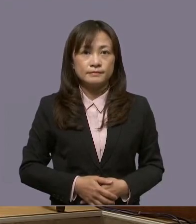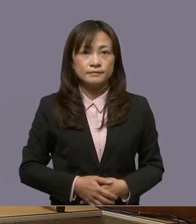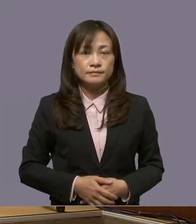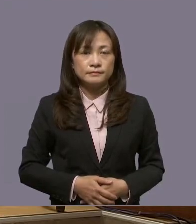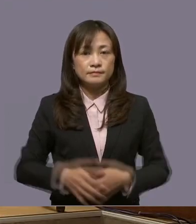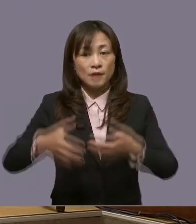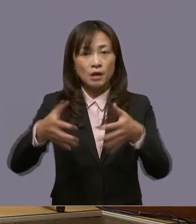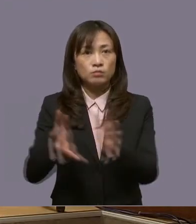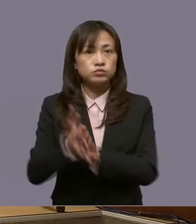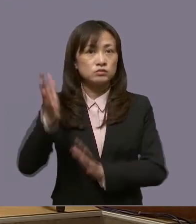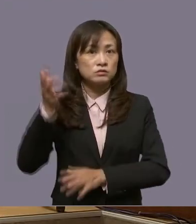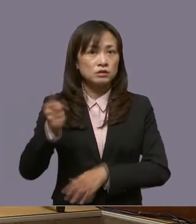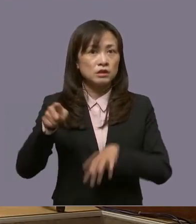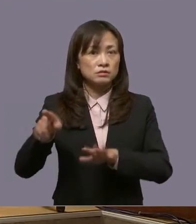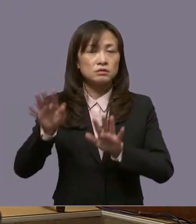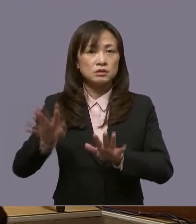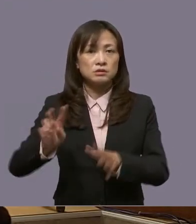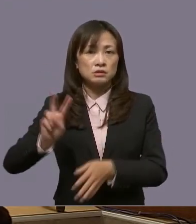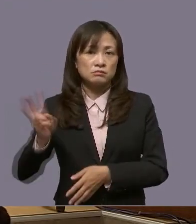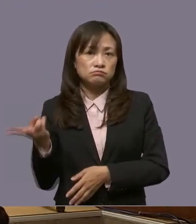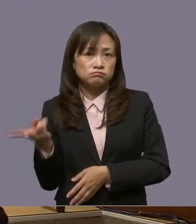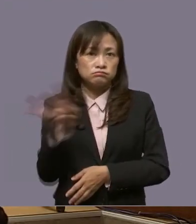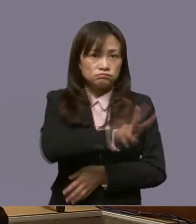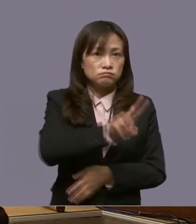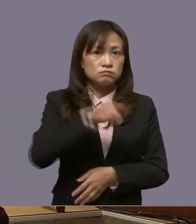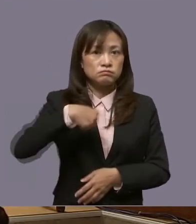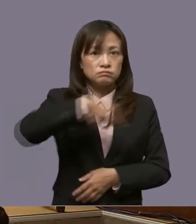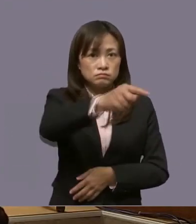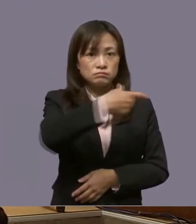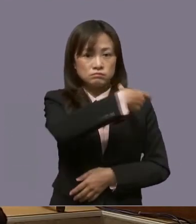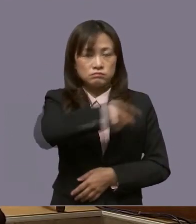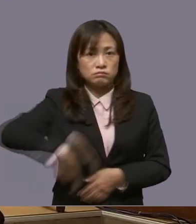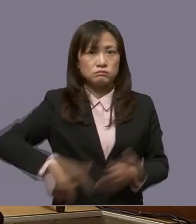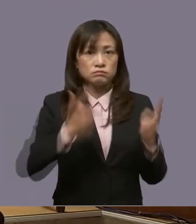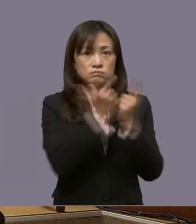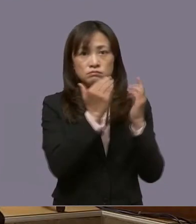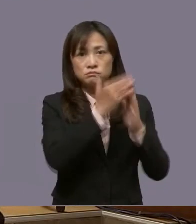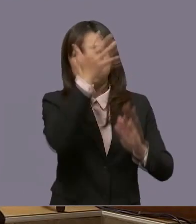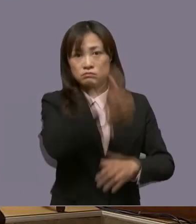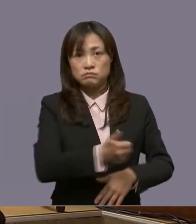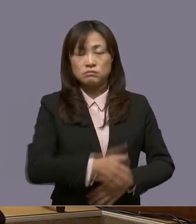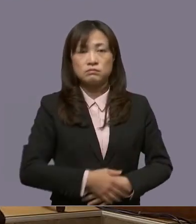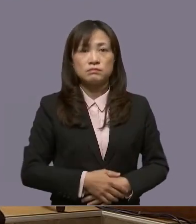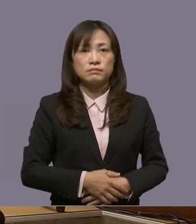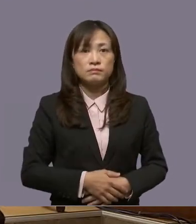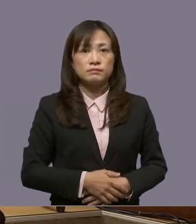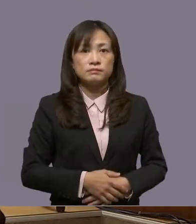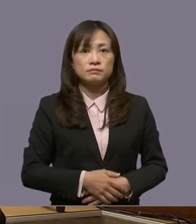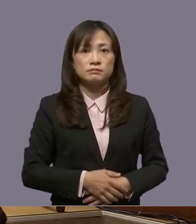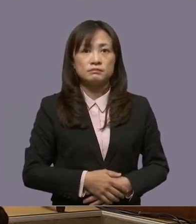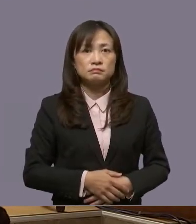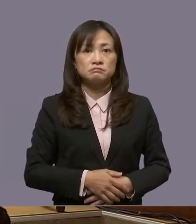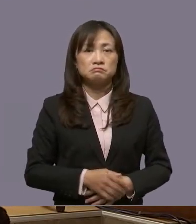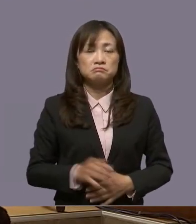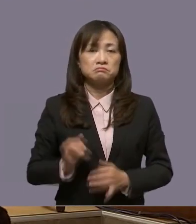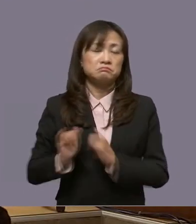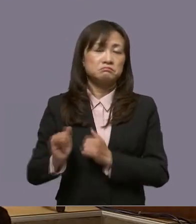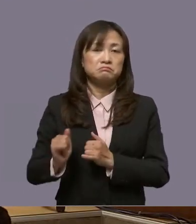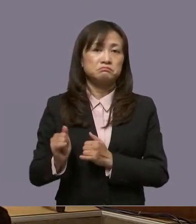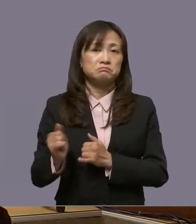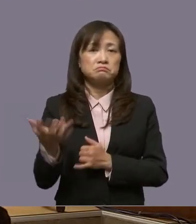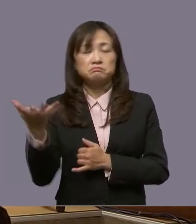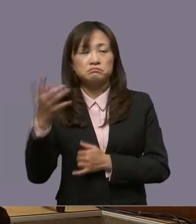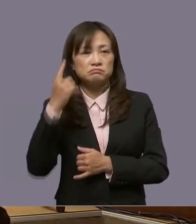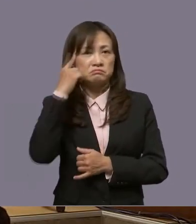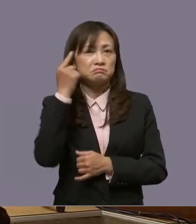部长现在就是要投入选举嘛，那大家还是延续刚才问题，大家还是质疑绕跑嘛，那刚才部长